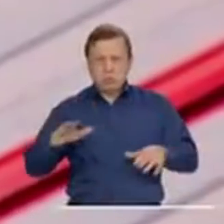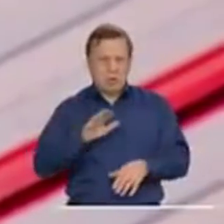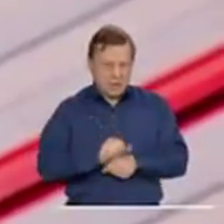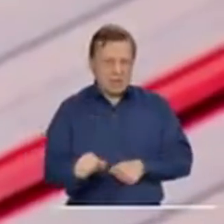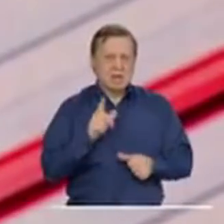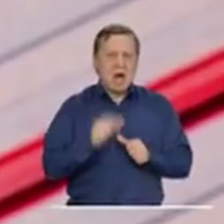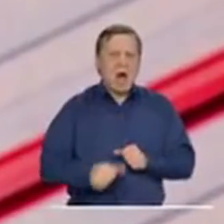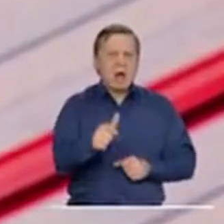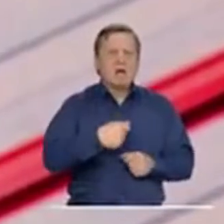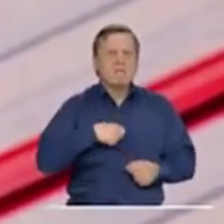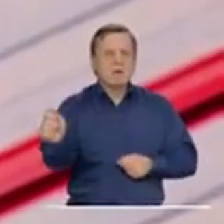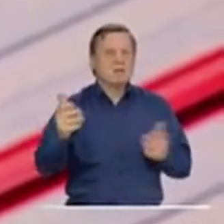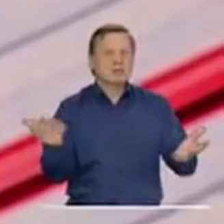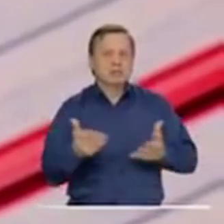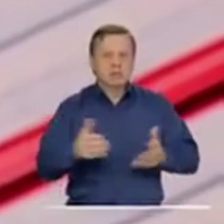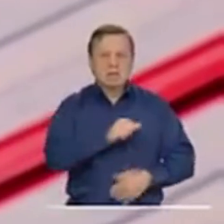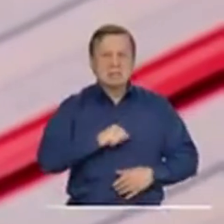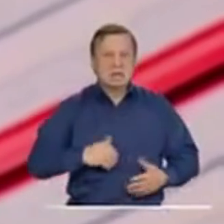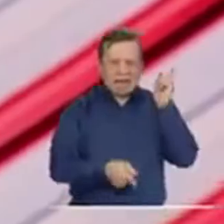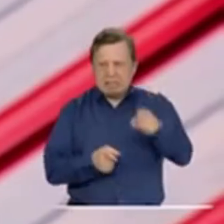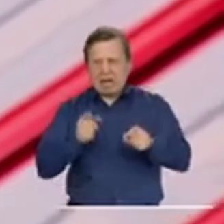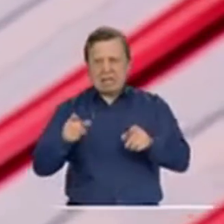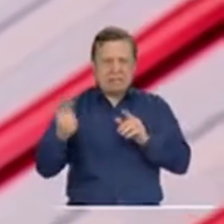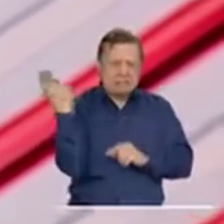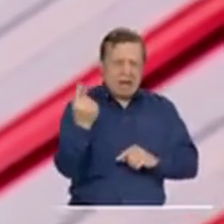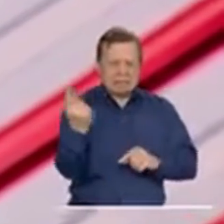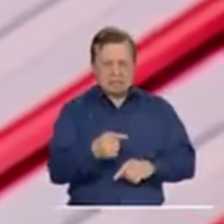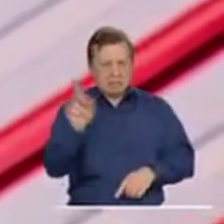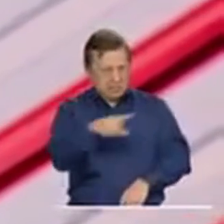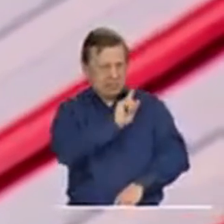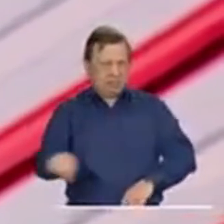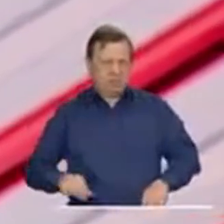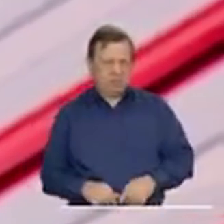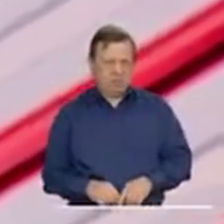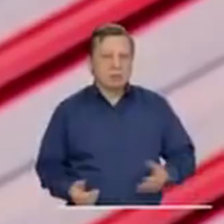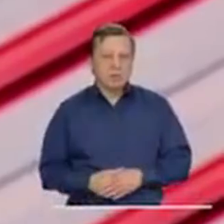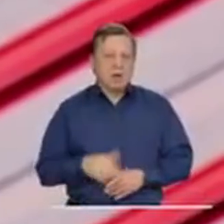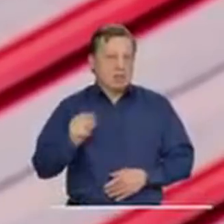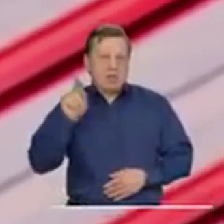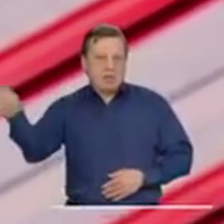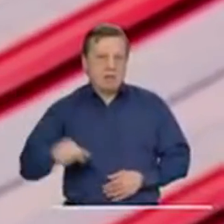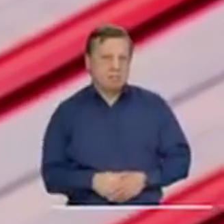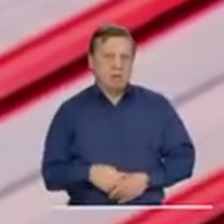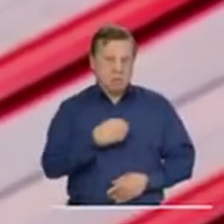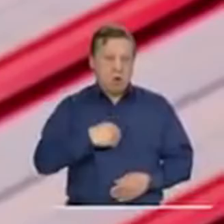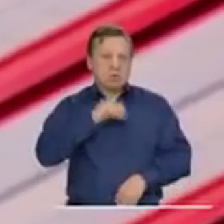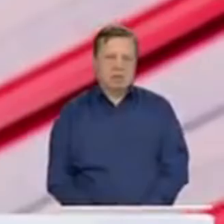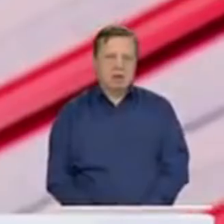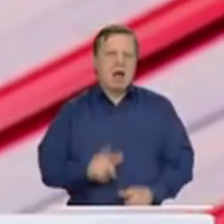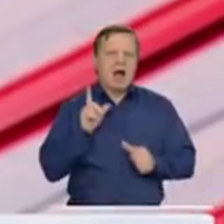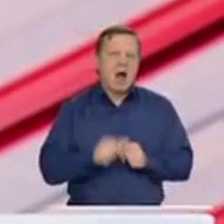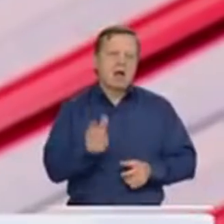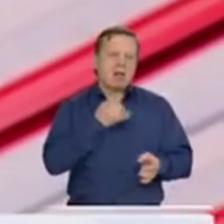stanie wyjechać o własnych siłach i to samo samolotem? To jest tylko broń przeciwko nam. To wręcz skrawa na zdradę stanu.